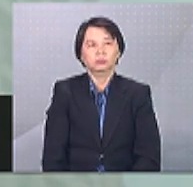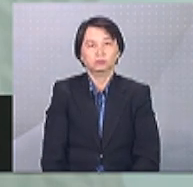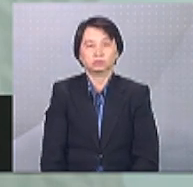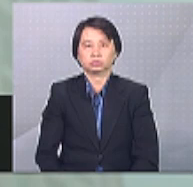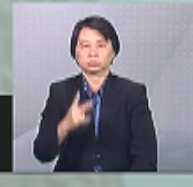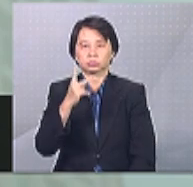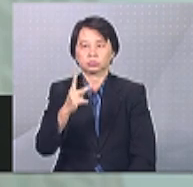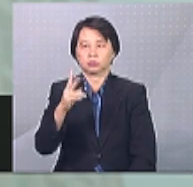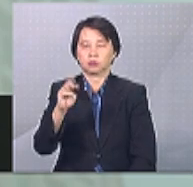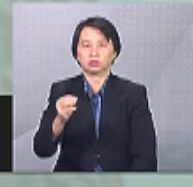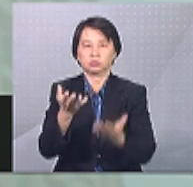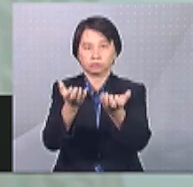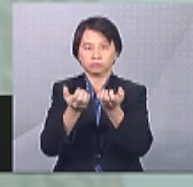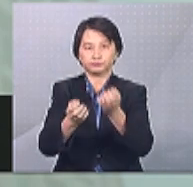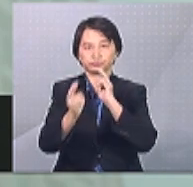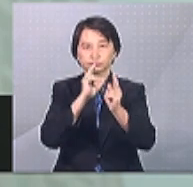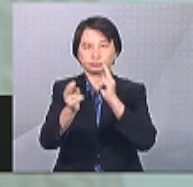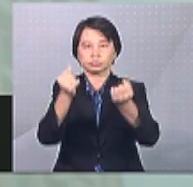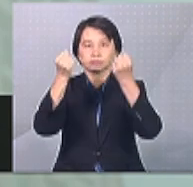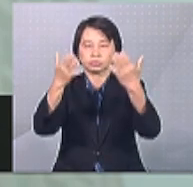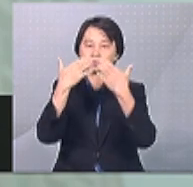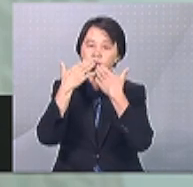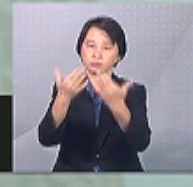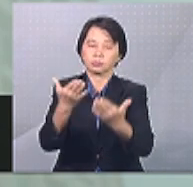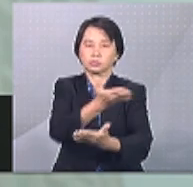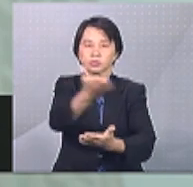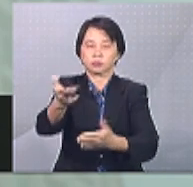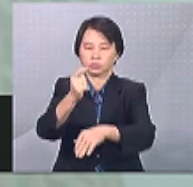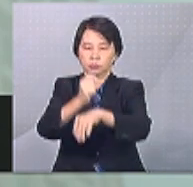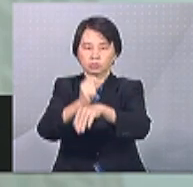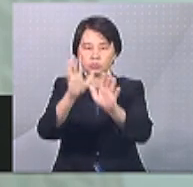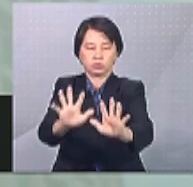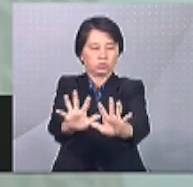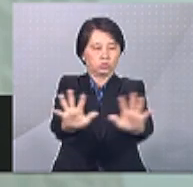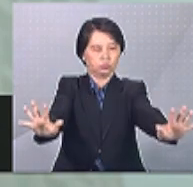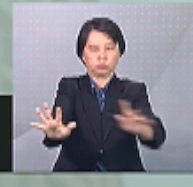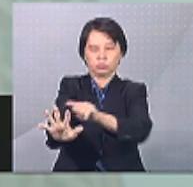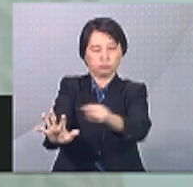Kementerian Kesihatan ingin mengucapkan ribuan terima kasih kepada semua petugas barisan hadapan